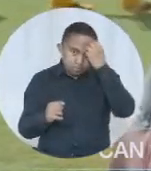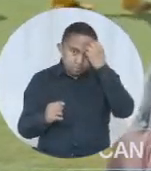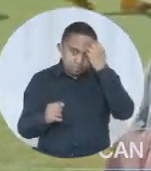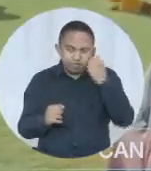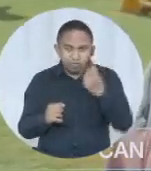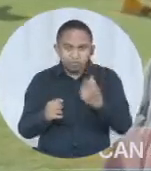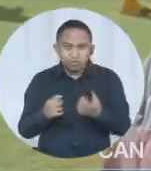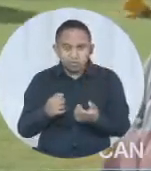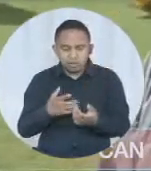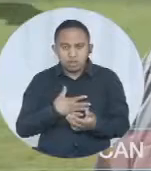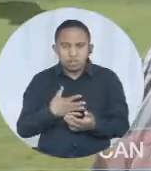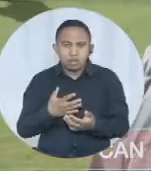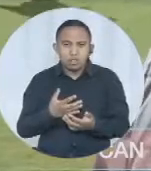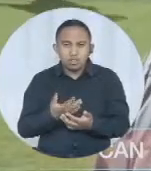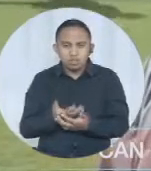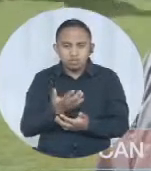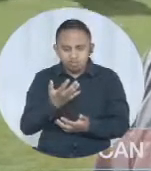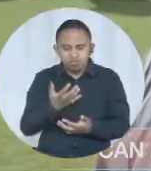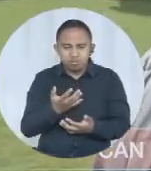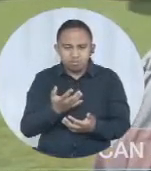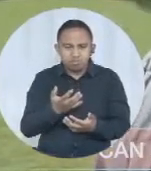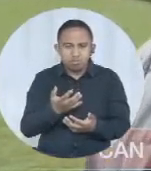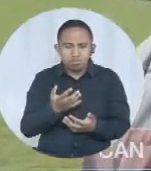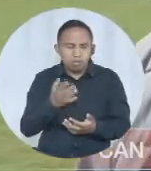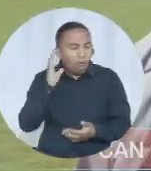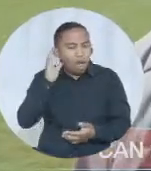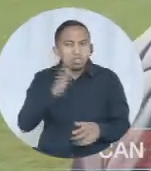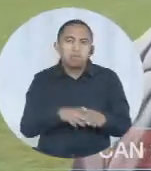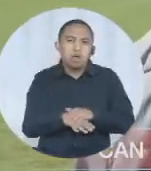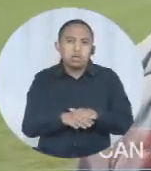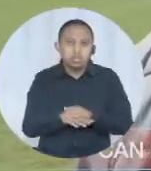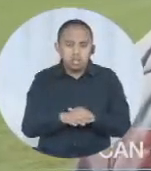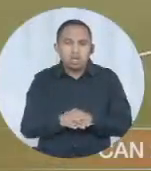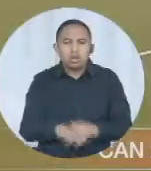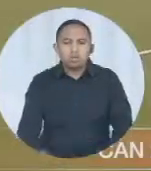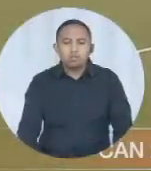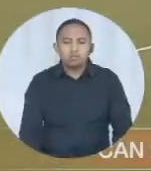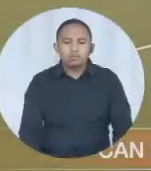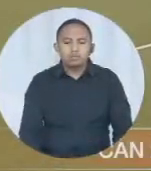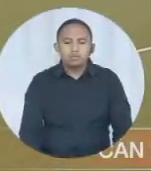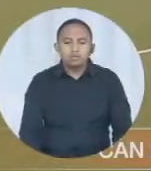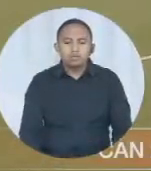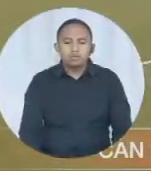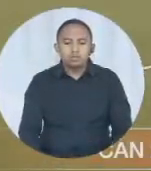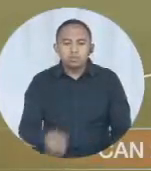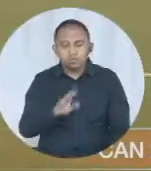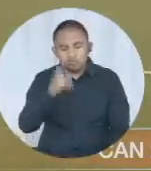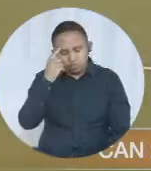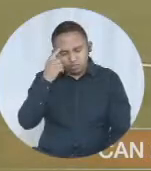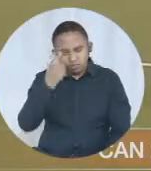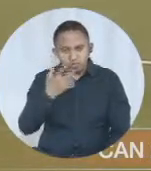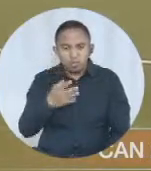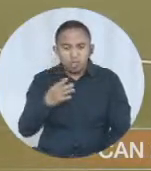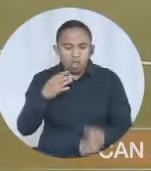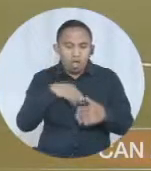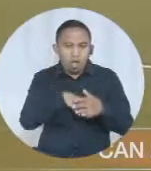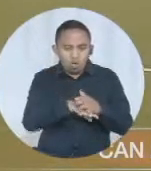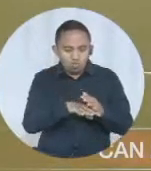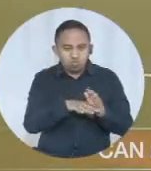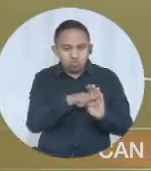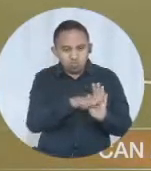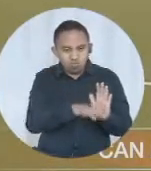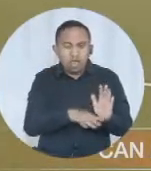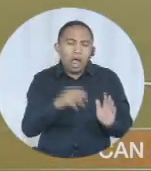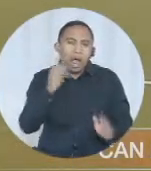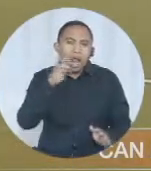ny avon'ny Madagasikara no hitantsika ao am-barea de Madagasikara. Atsivona fa 70 mirala ireo mpilalao voantso